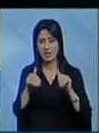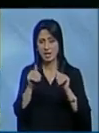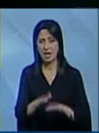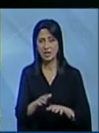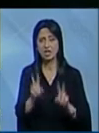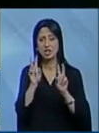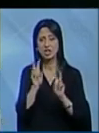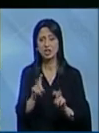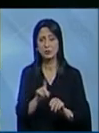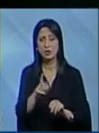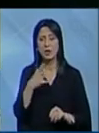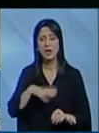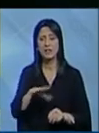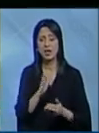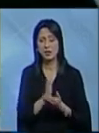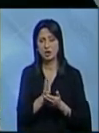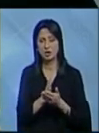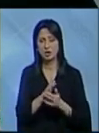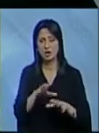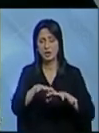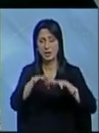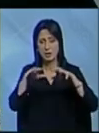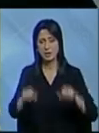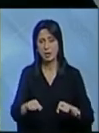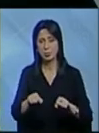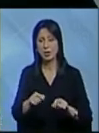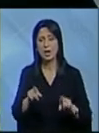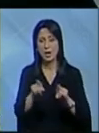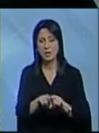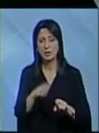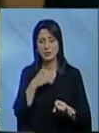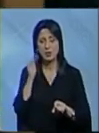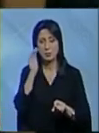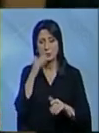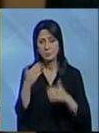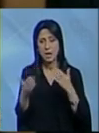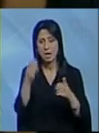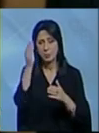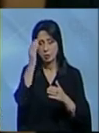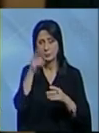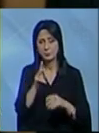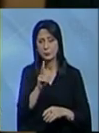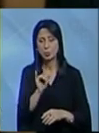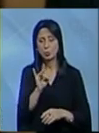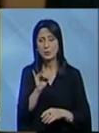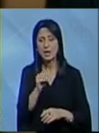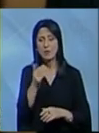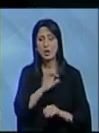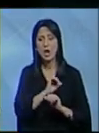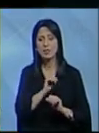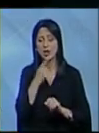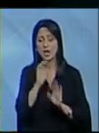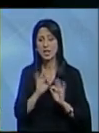განაჩენი ნიშნავს იმას, რომ ქვეყანაში არის დიქტატურა. ასევე ჩვენ მოვისმინეთ მხარეთა პოზიციები. ზვიად კუპრავას